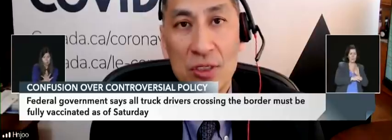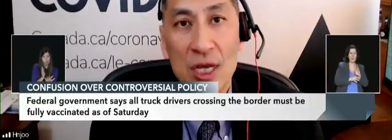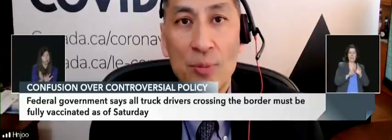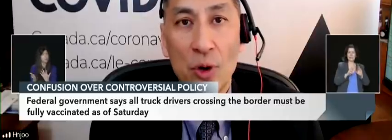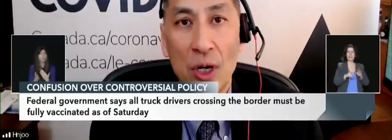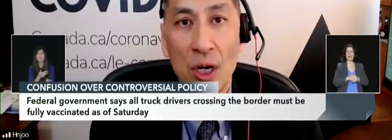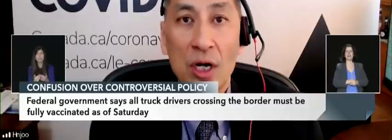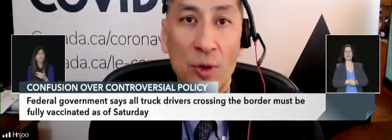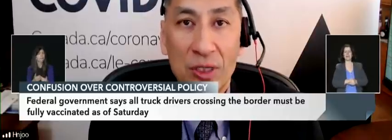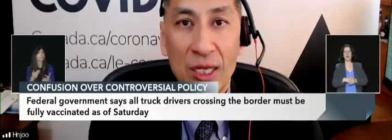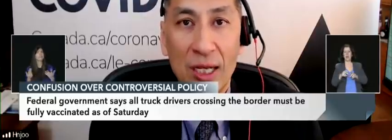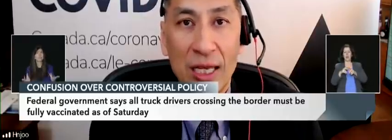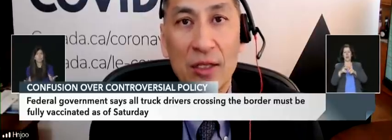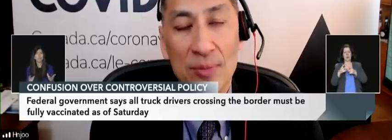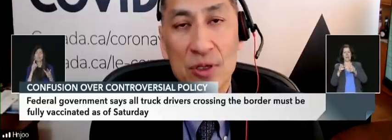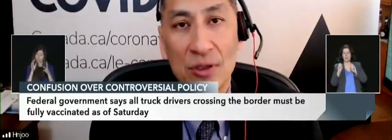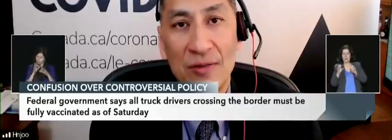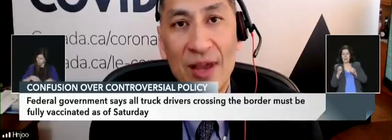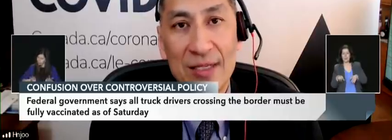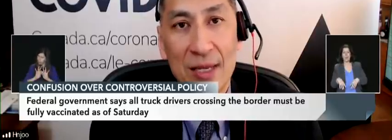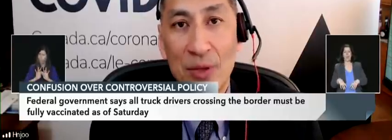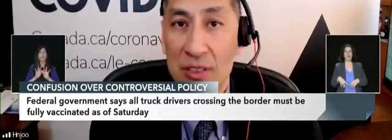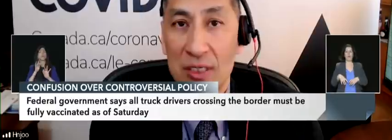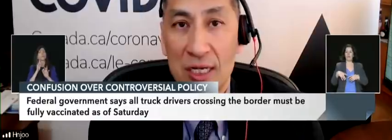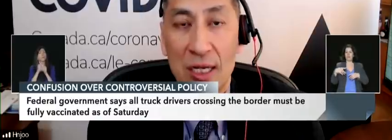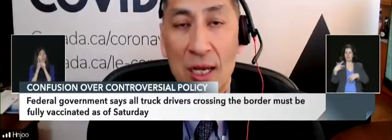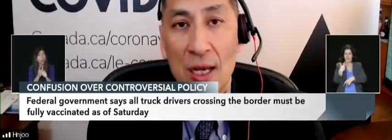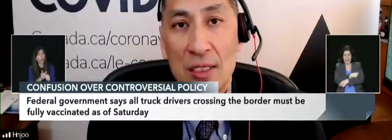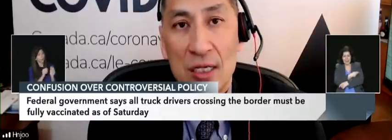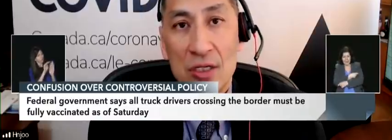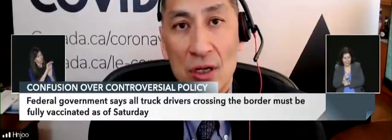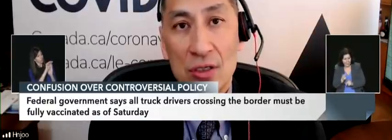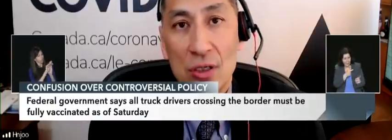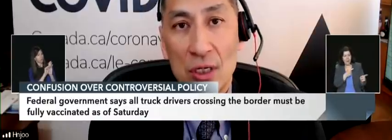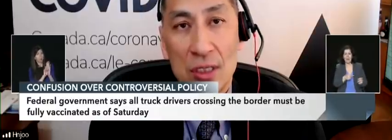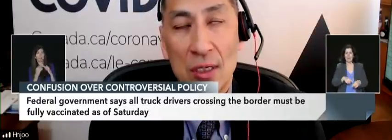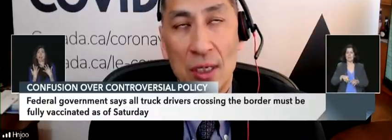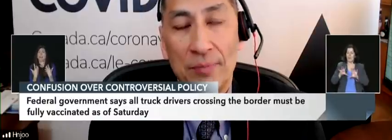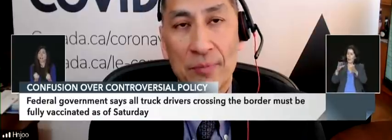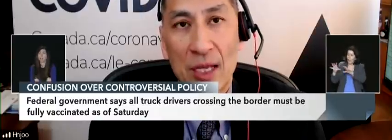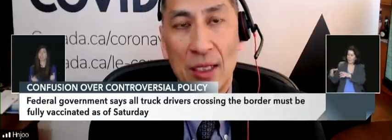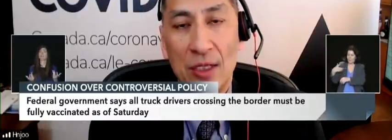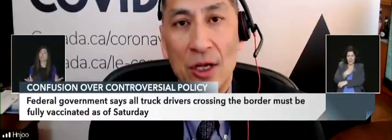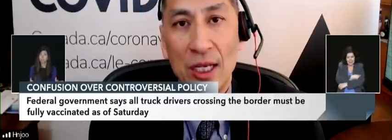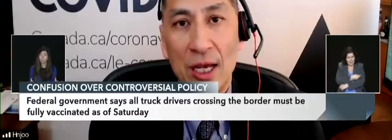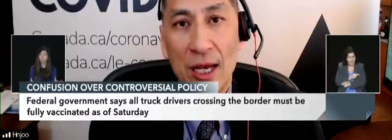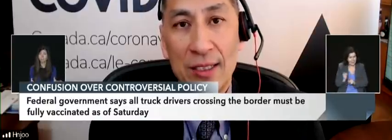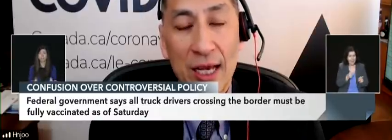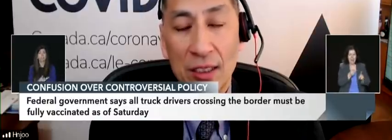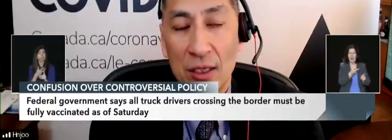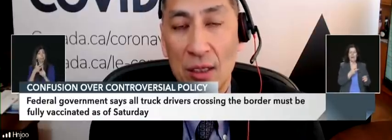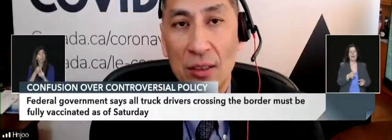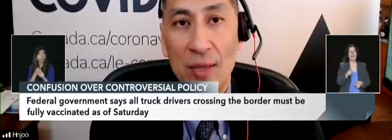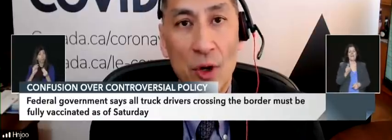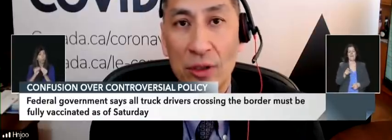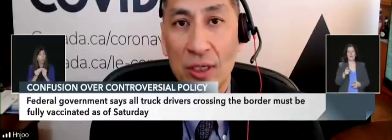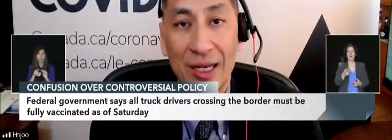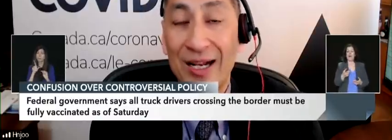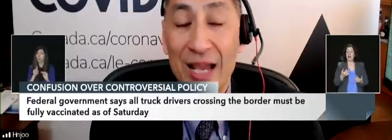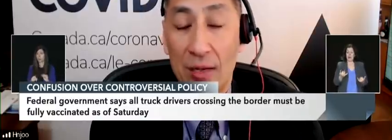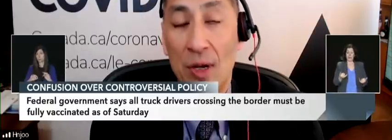'éducation, tout ça pour augmenter l'adoption des vaccins parce que les données à date